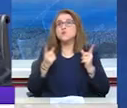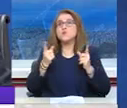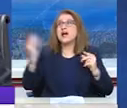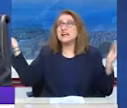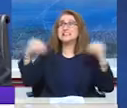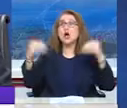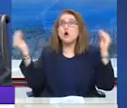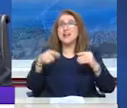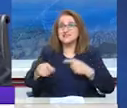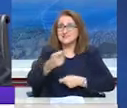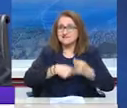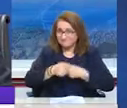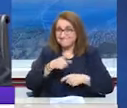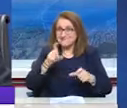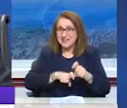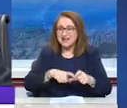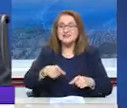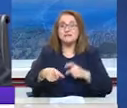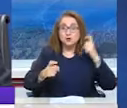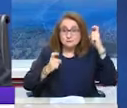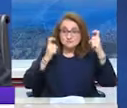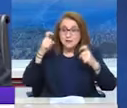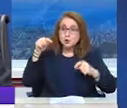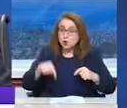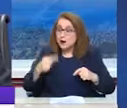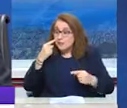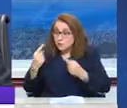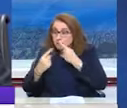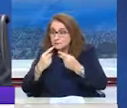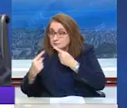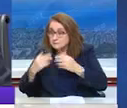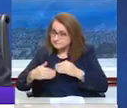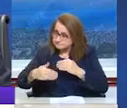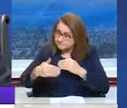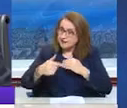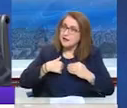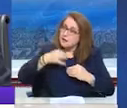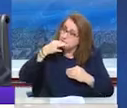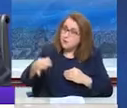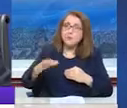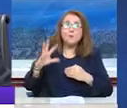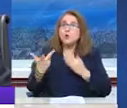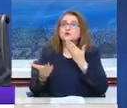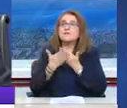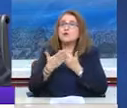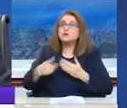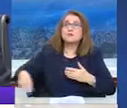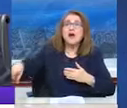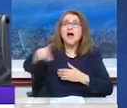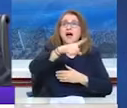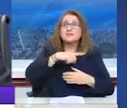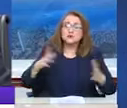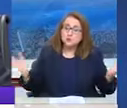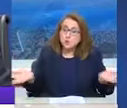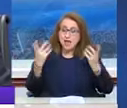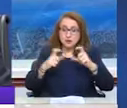τρόπος, απολύτως θεσμοθετημένος μέσω τραπεζικού συστήματος, για την διευκόλυνση της αποπληρωμής των επιταγών αυτών,